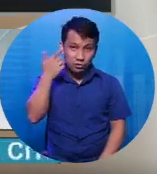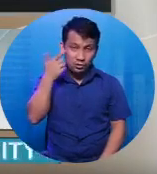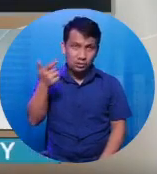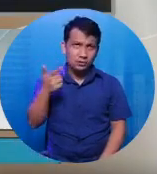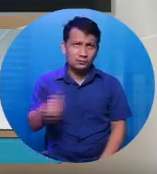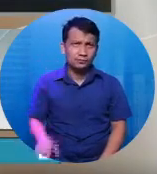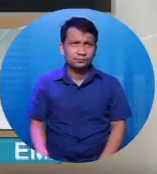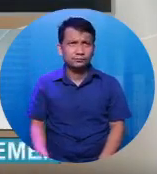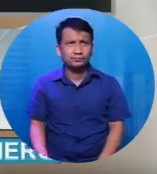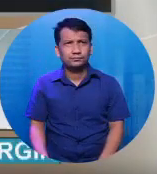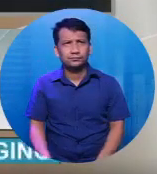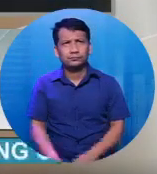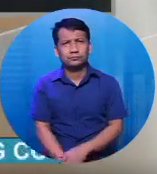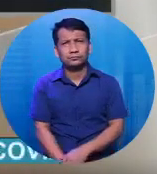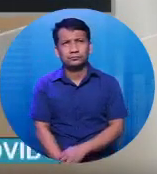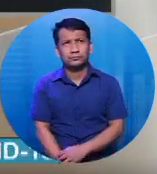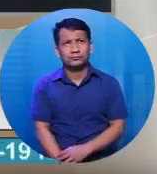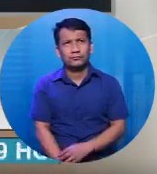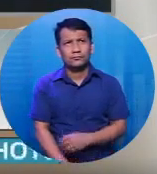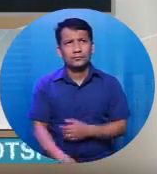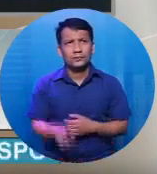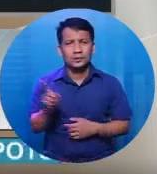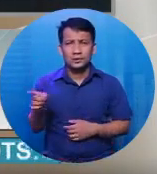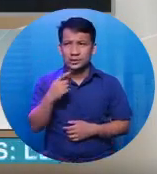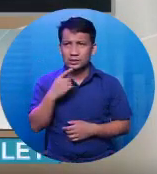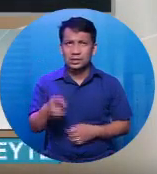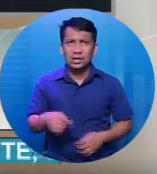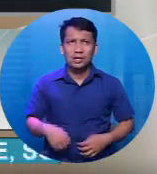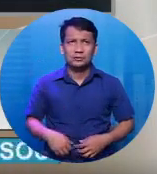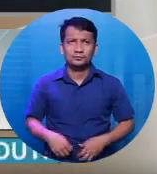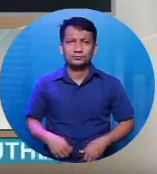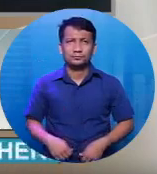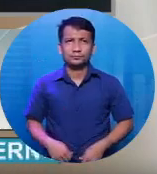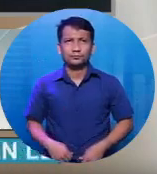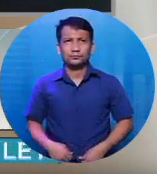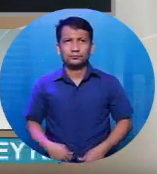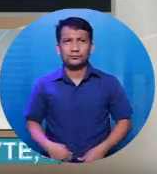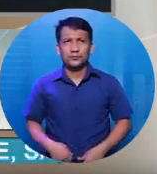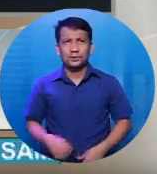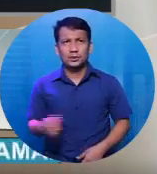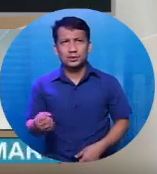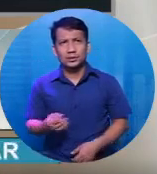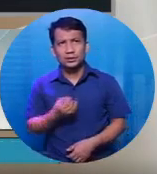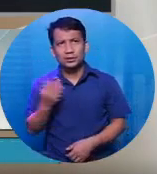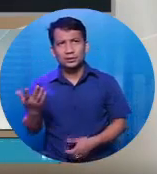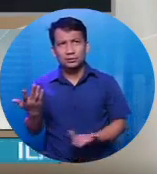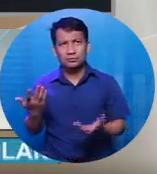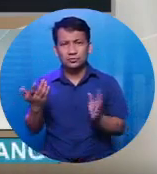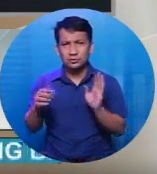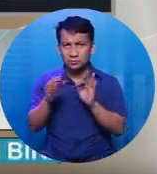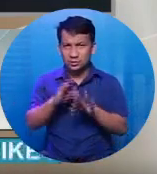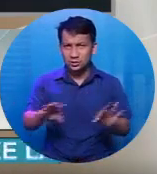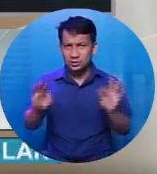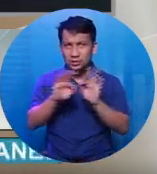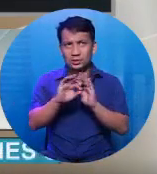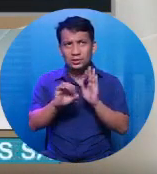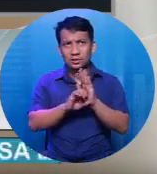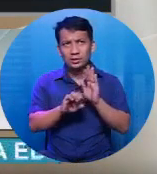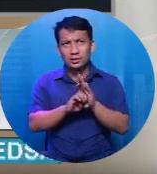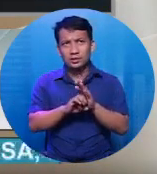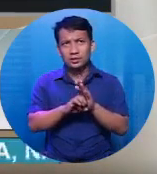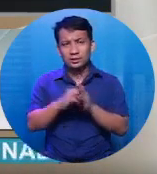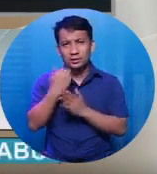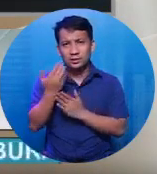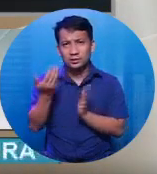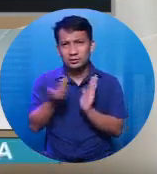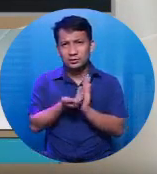sir. May laban pa sa korte na wala nga mga hard evidence itong